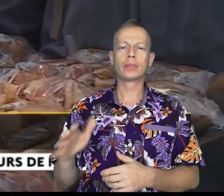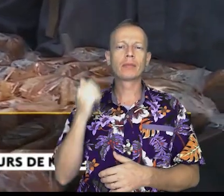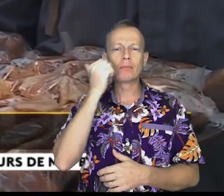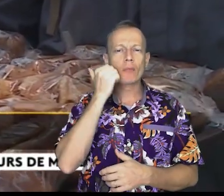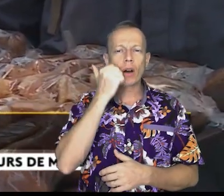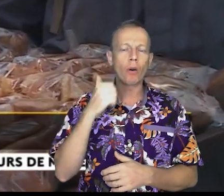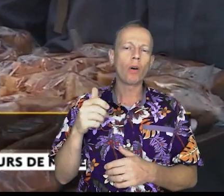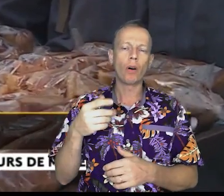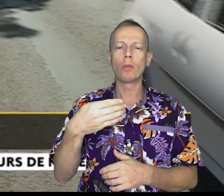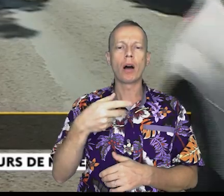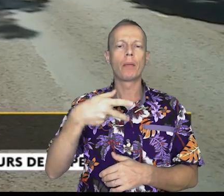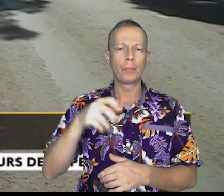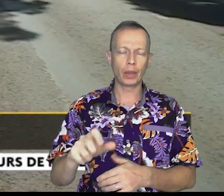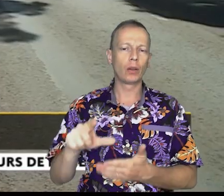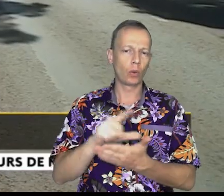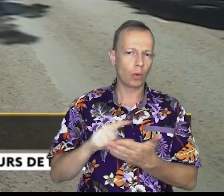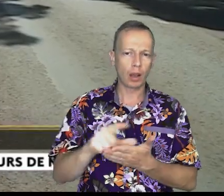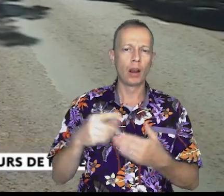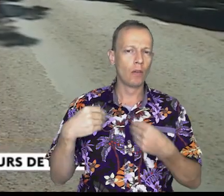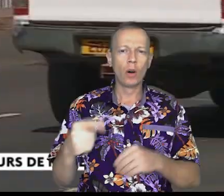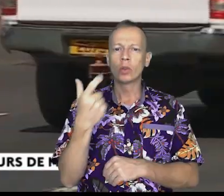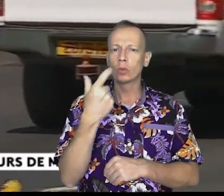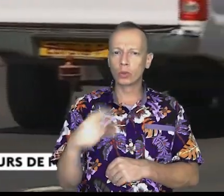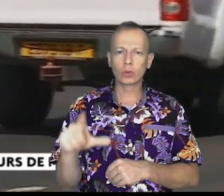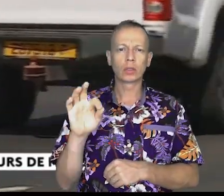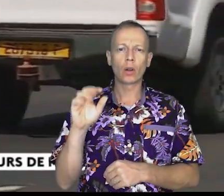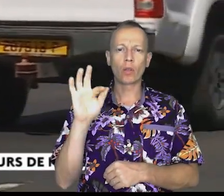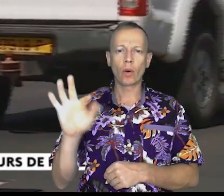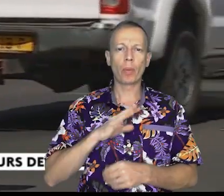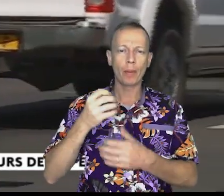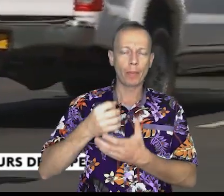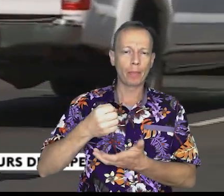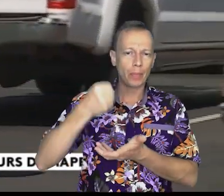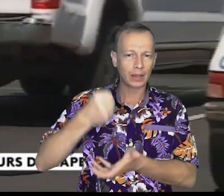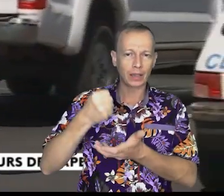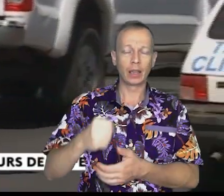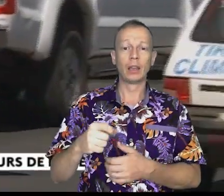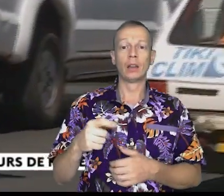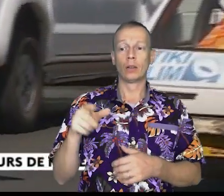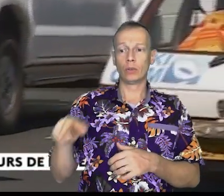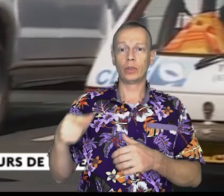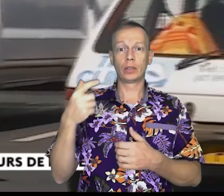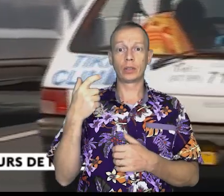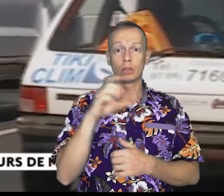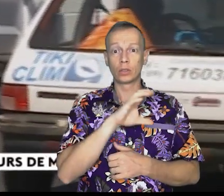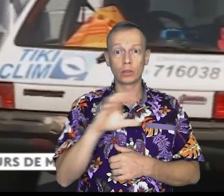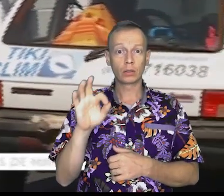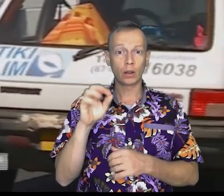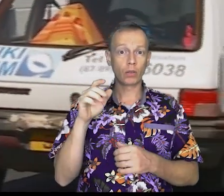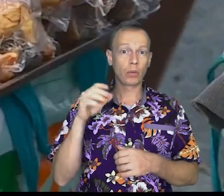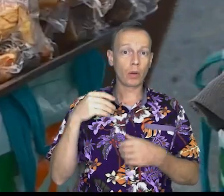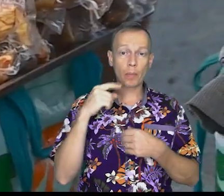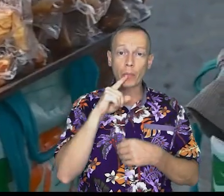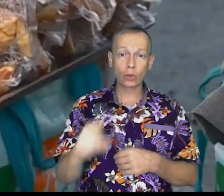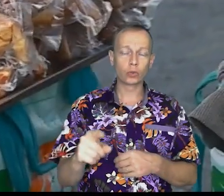250 francs le paquet, et il en vend 130 par jour. Du lundi au vendredi, faites vos calculs. Une manière de gagner